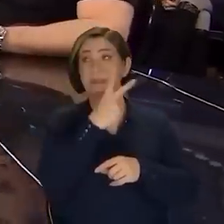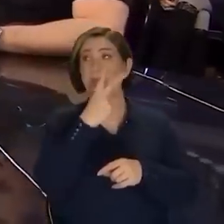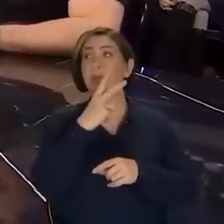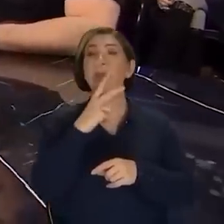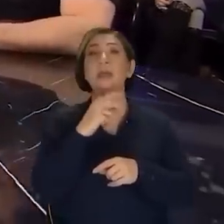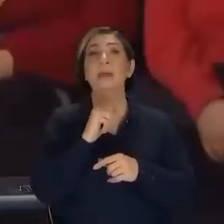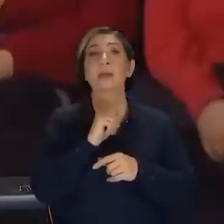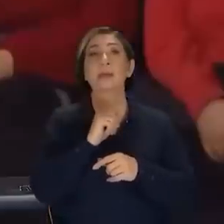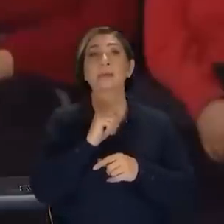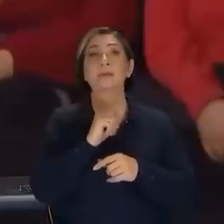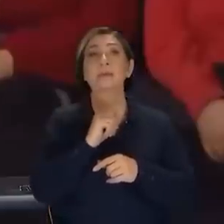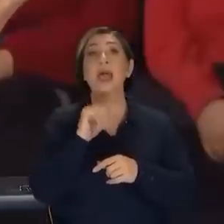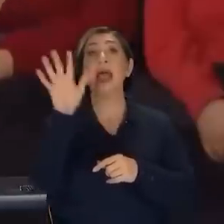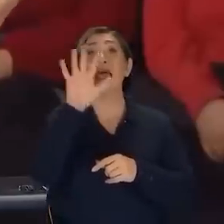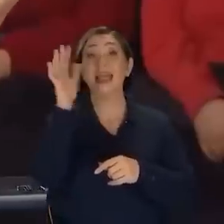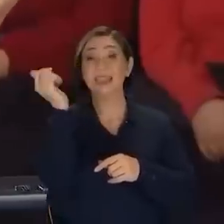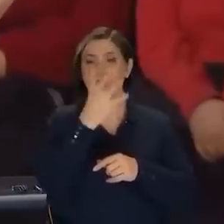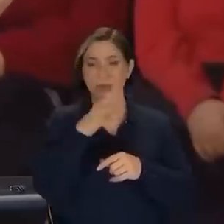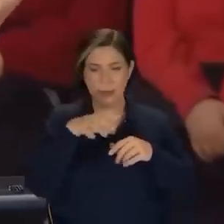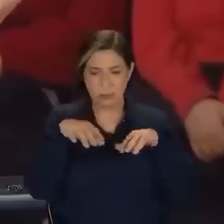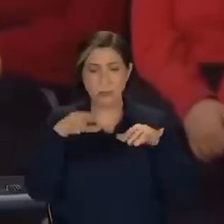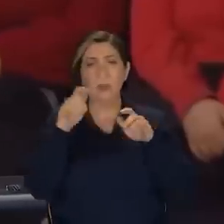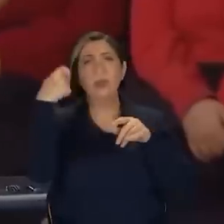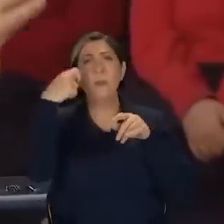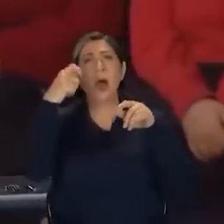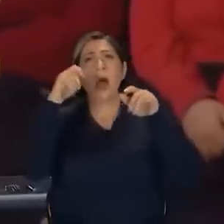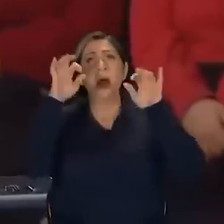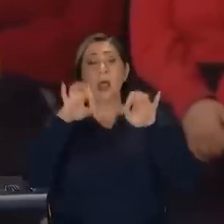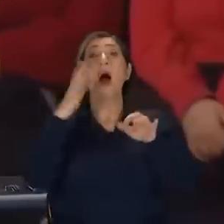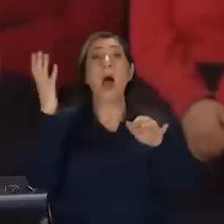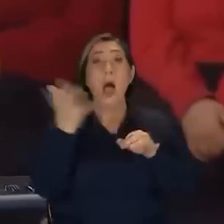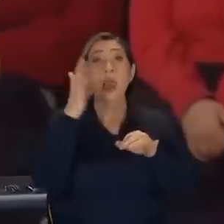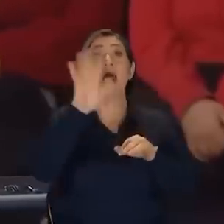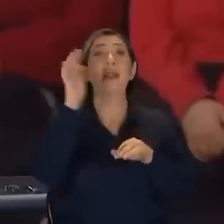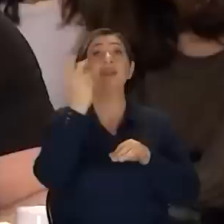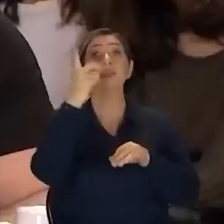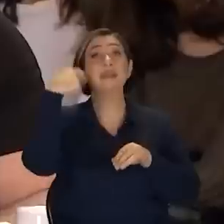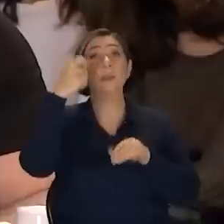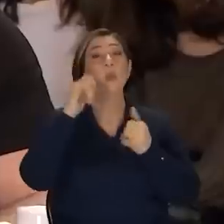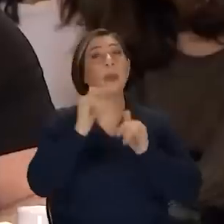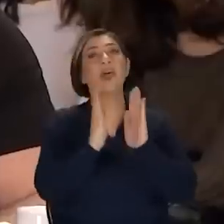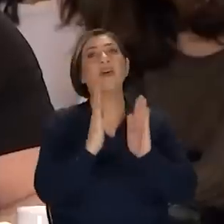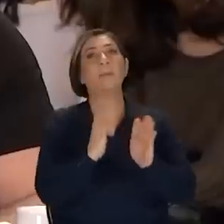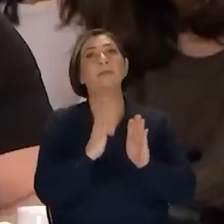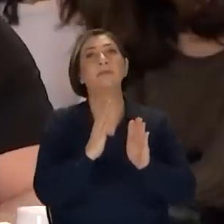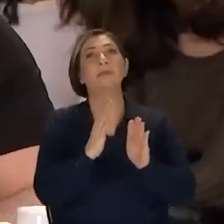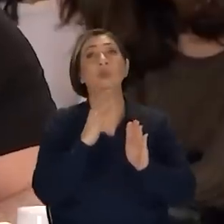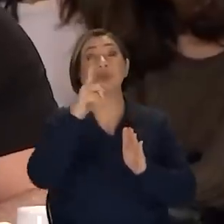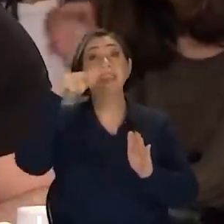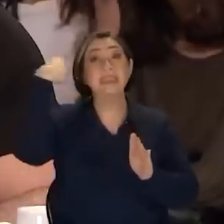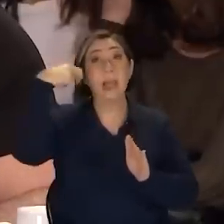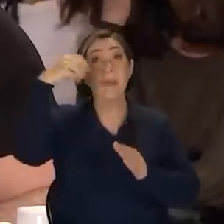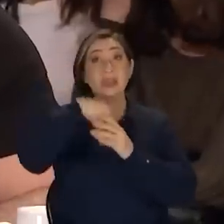1920'lerin 50 kişilik bir sinemada oynuyor ve hala 50 kişilik bir sinemada oynuyor şimdi bu sinema